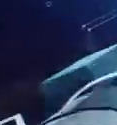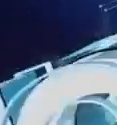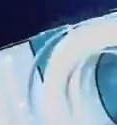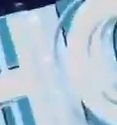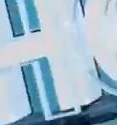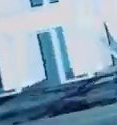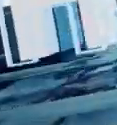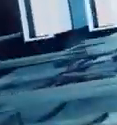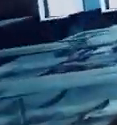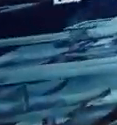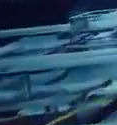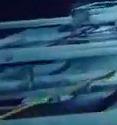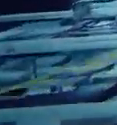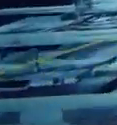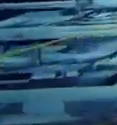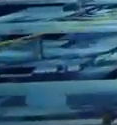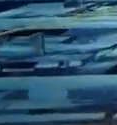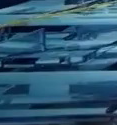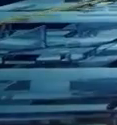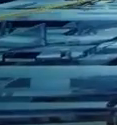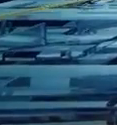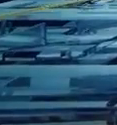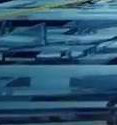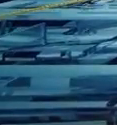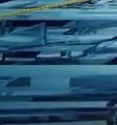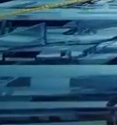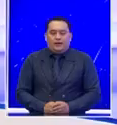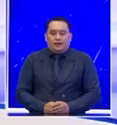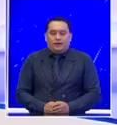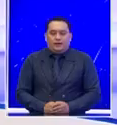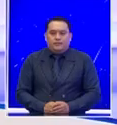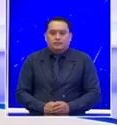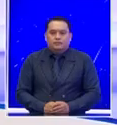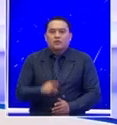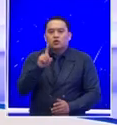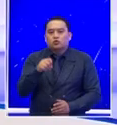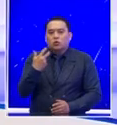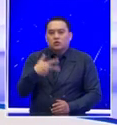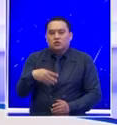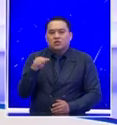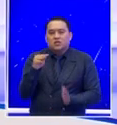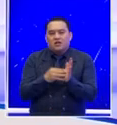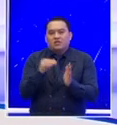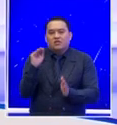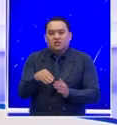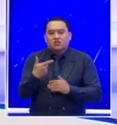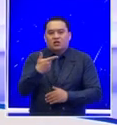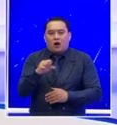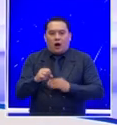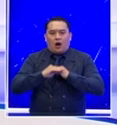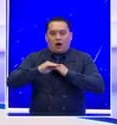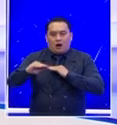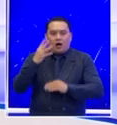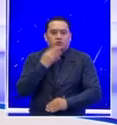В 139 тысяч гектаров засеяно в